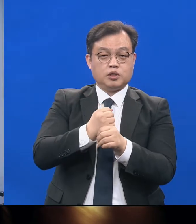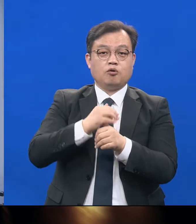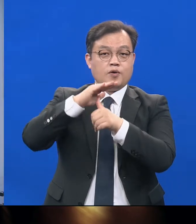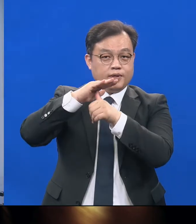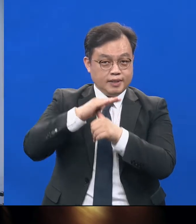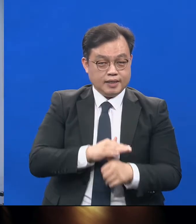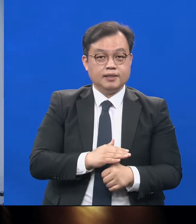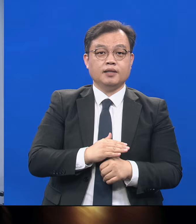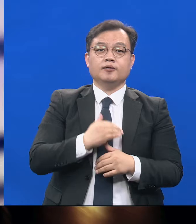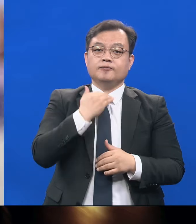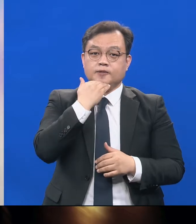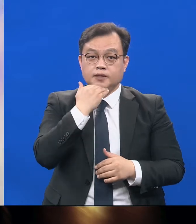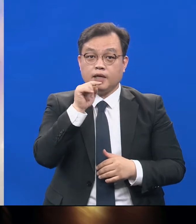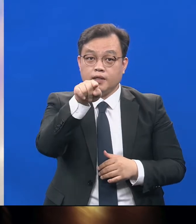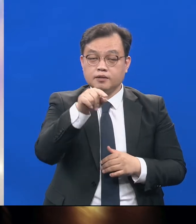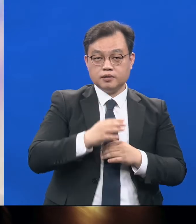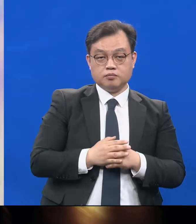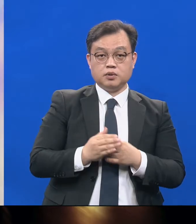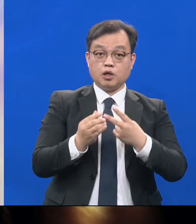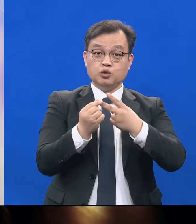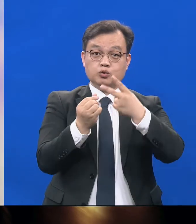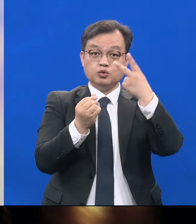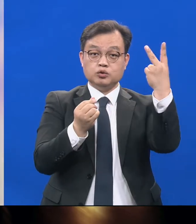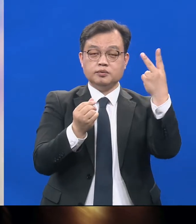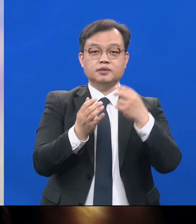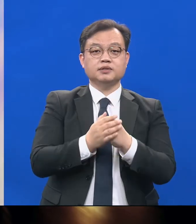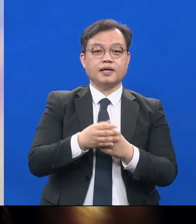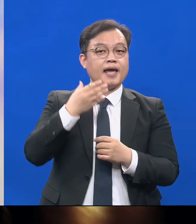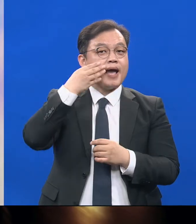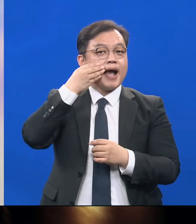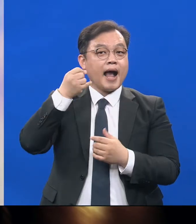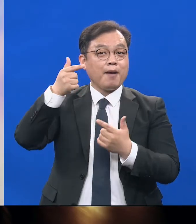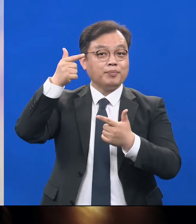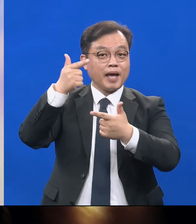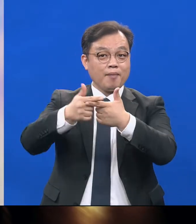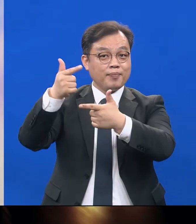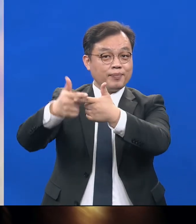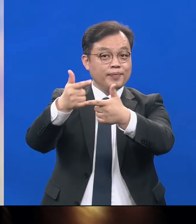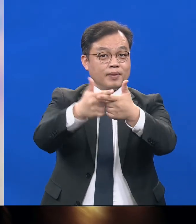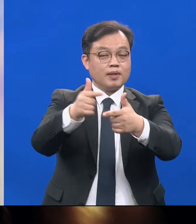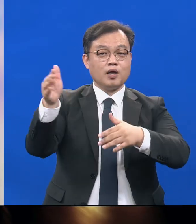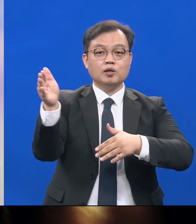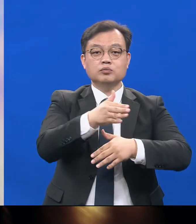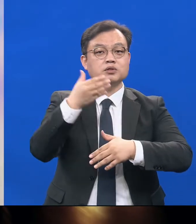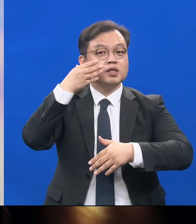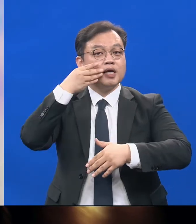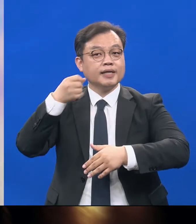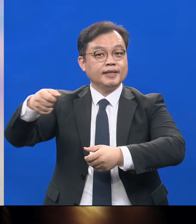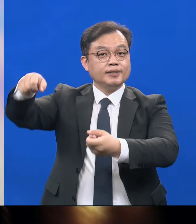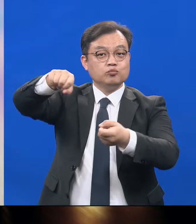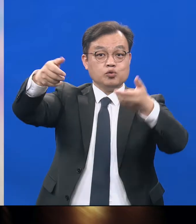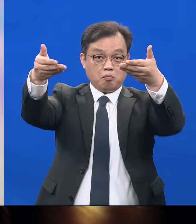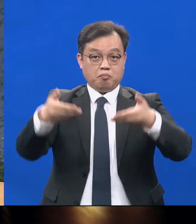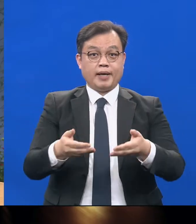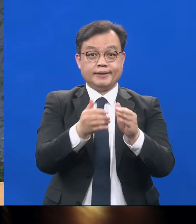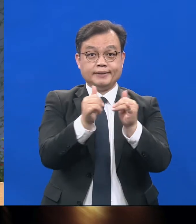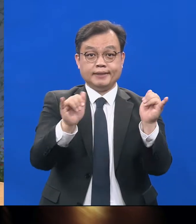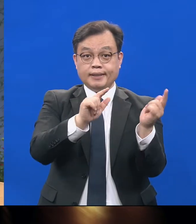인내하고 견디는 것이. 두 번째로는 감람나무로부터 기름 부음 받은 자들, 이렇게